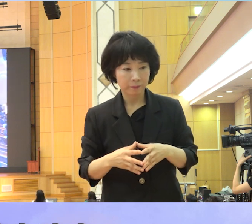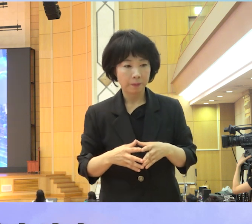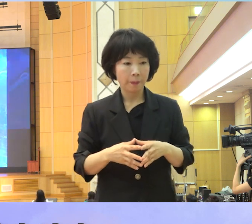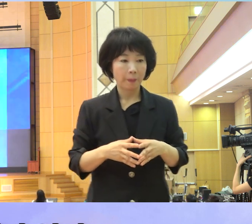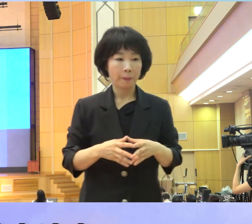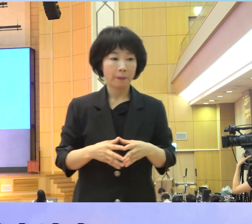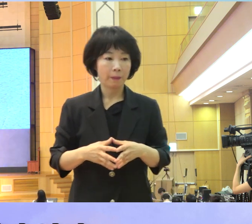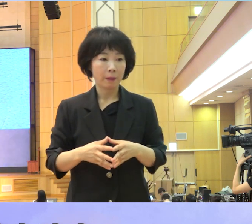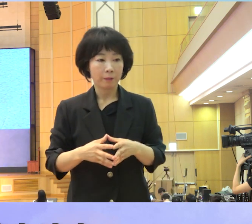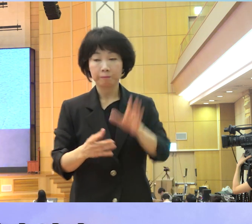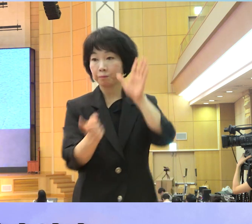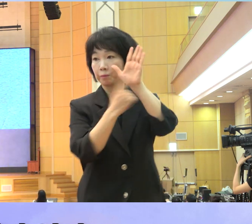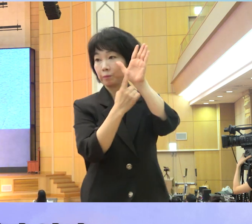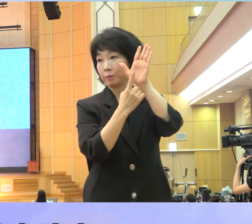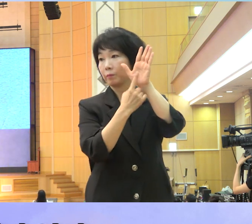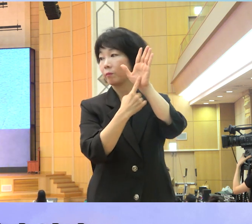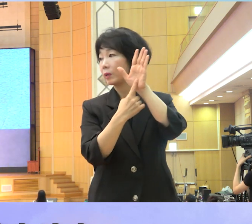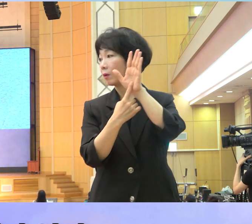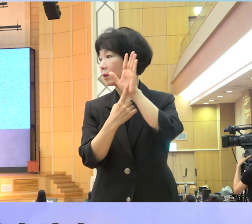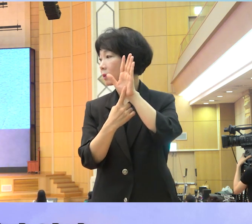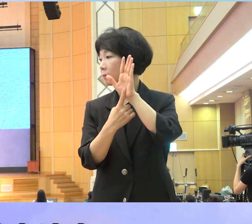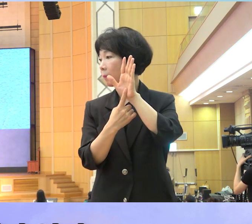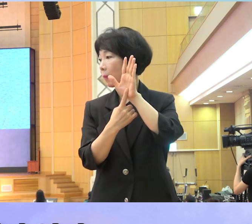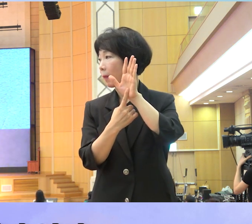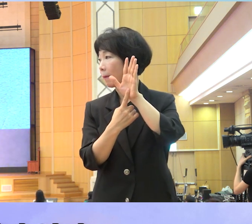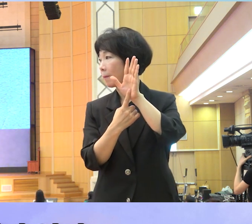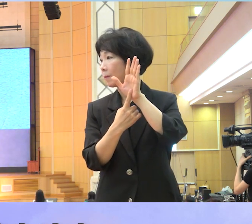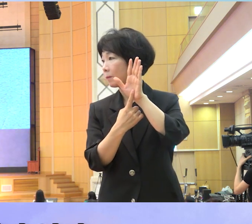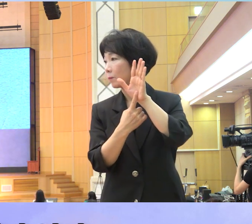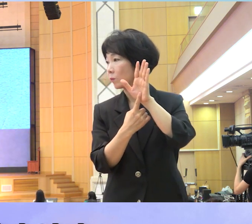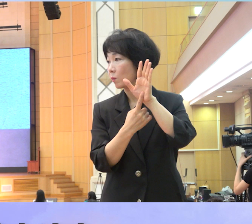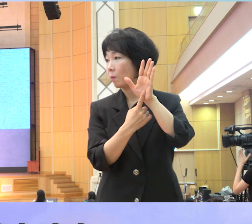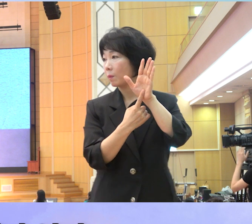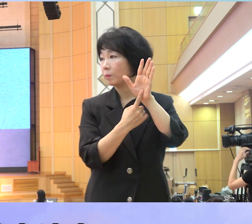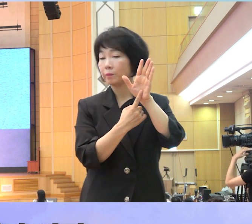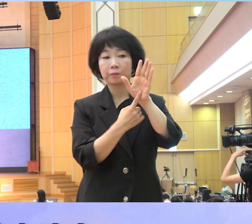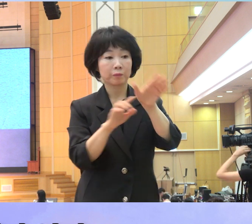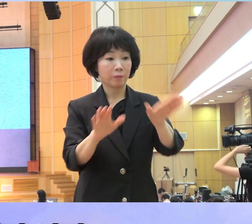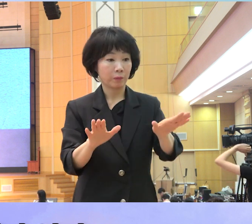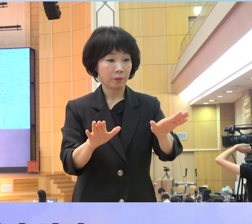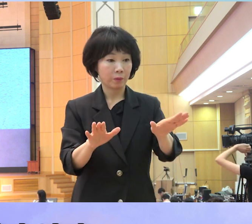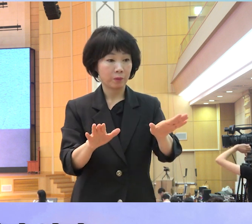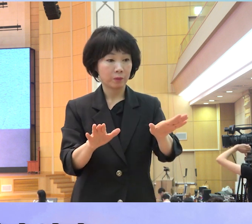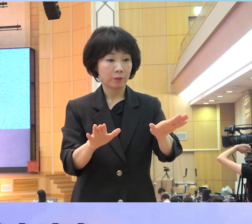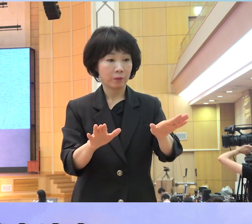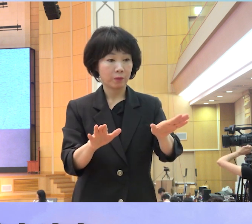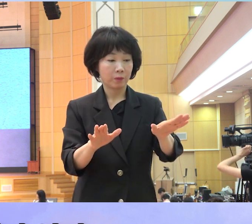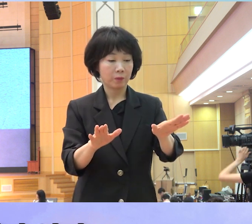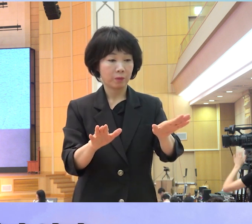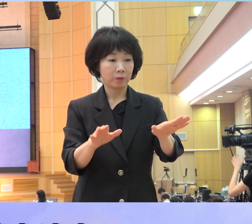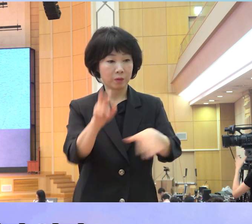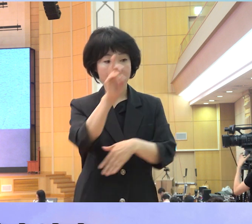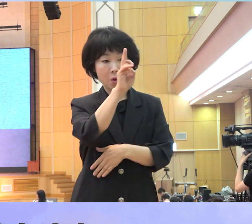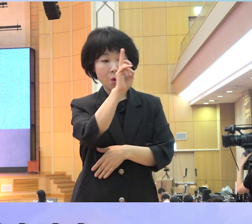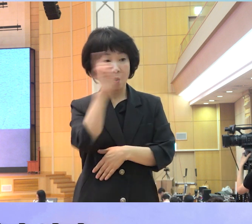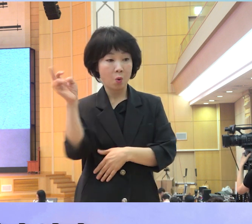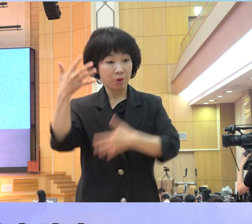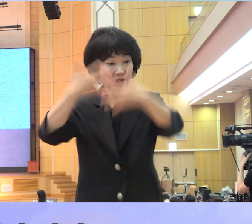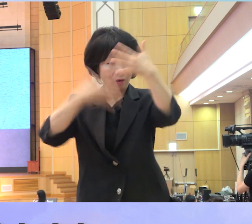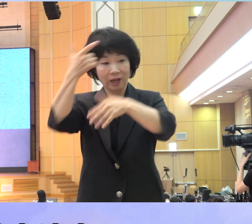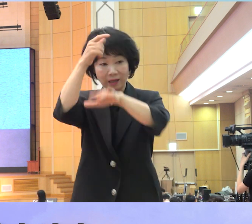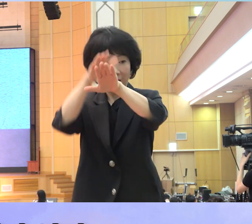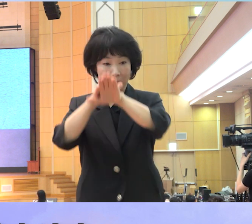네, 광고 말씀 잠시 드리겠습니다. 3부 예배 후 계시록 영상 예배는